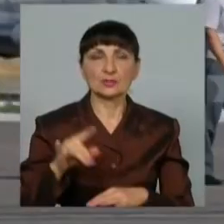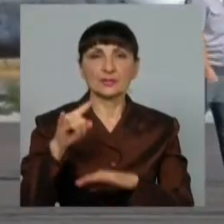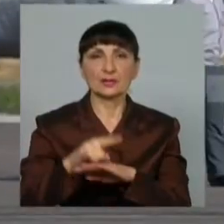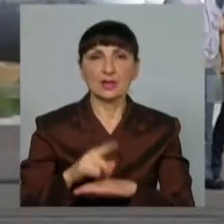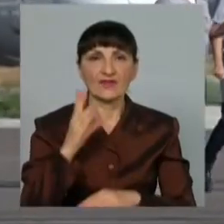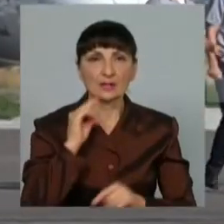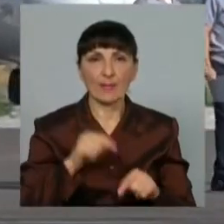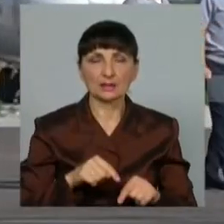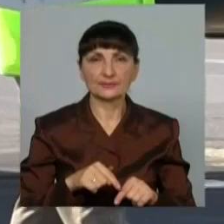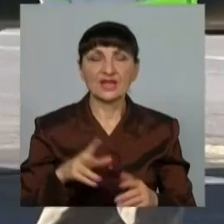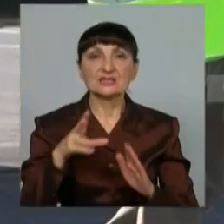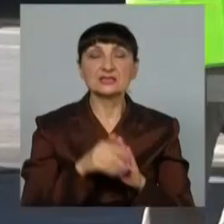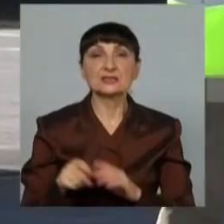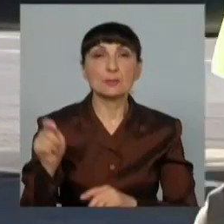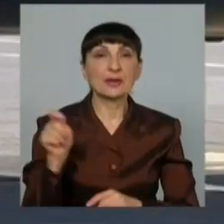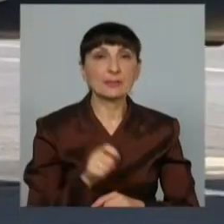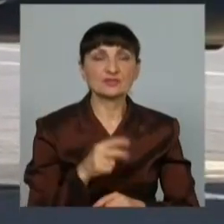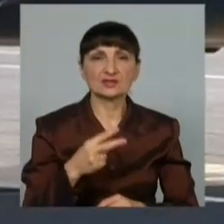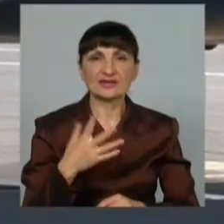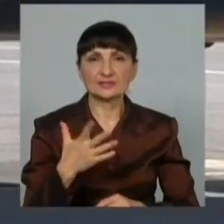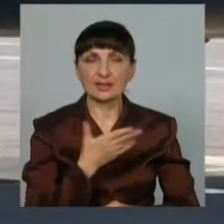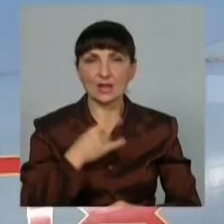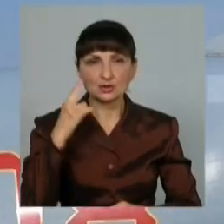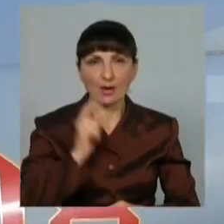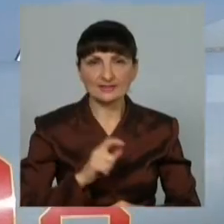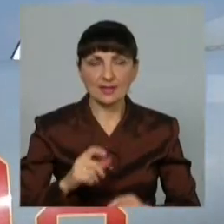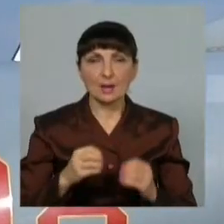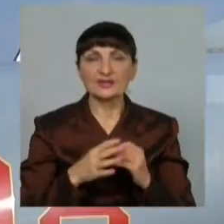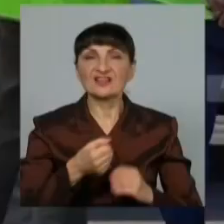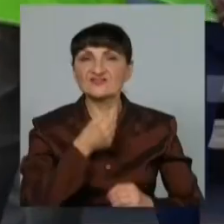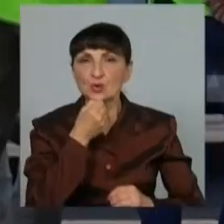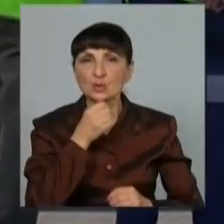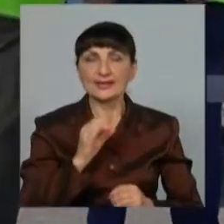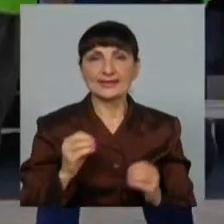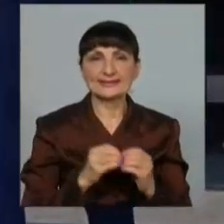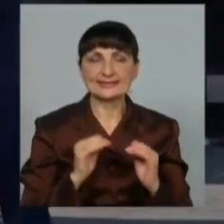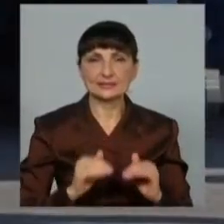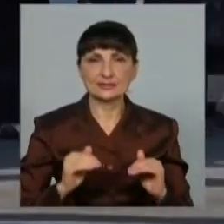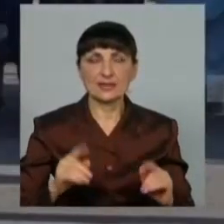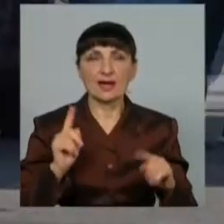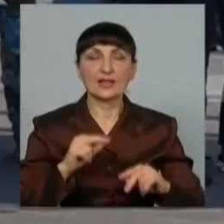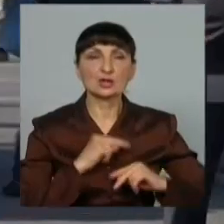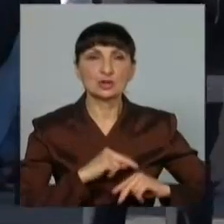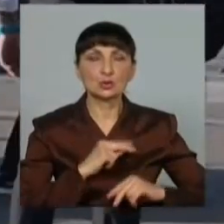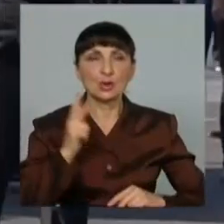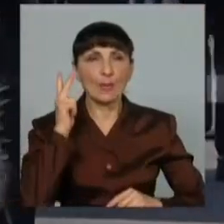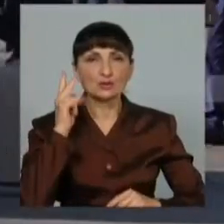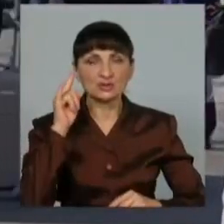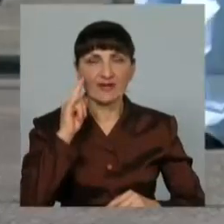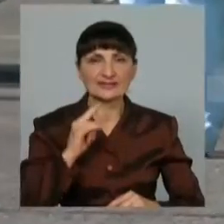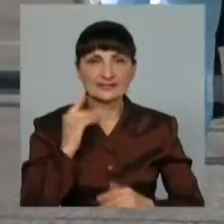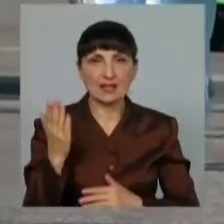приземлился в Алматы. Среди прибывших 25 наших соотечественников, 15 взрослых и 10 детей, а также сотрудники посольства